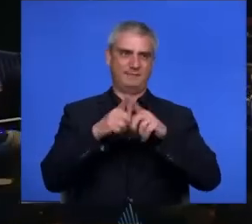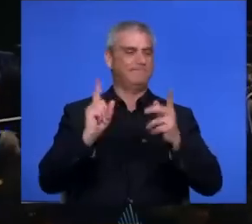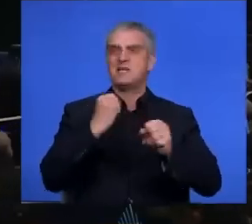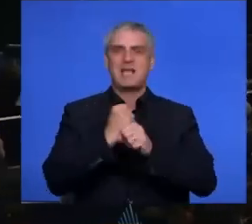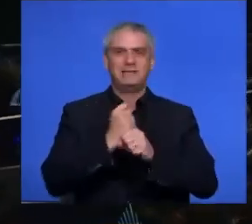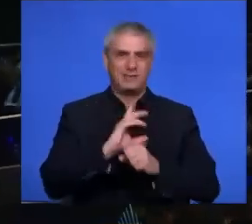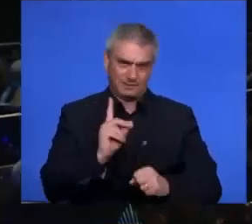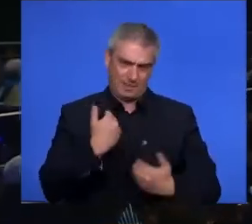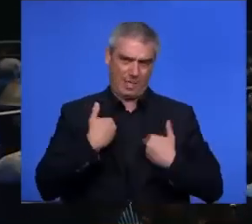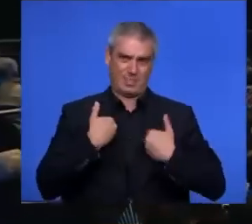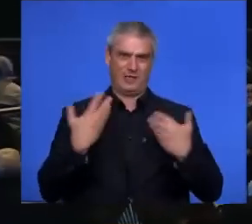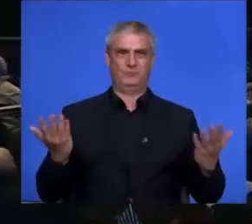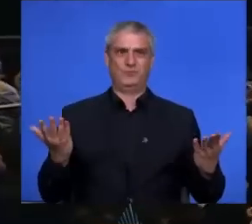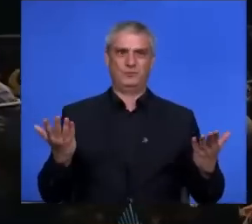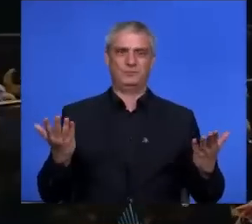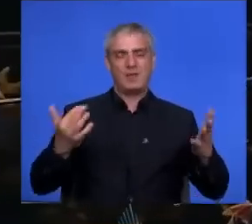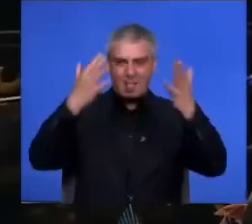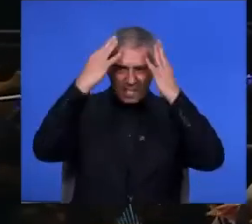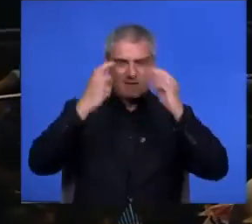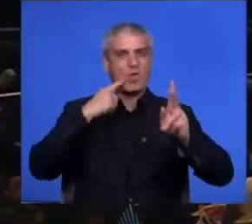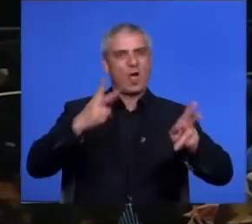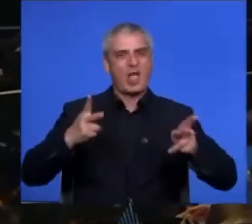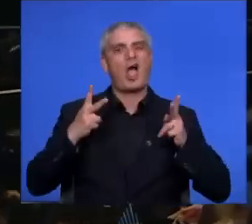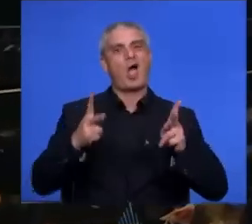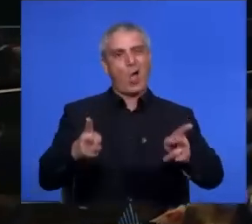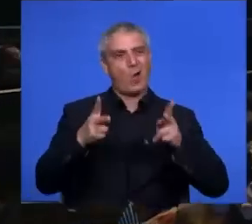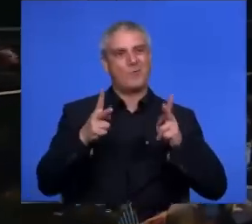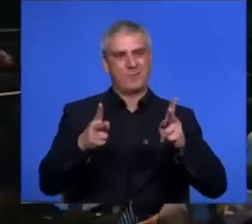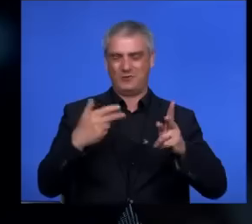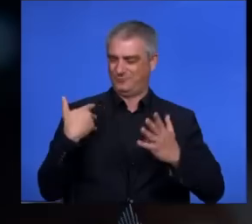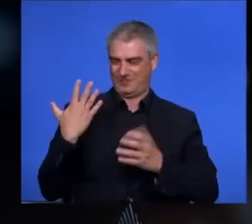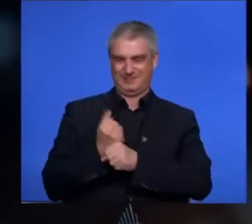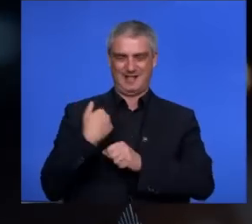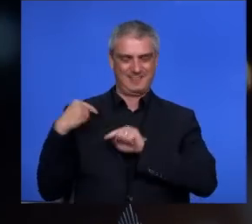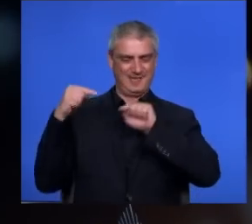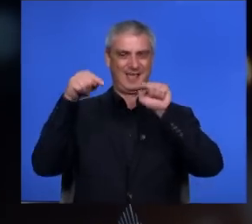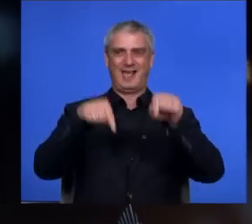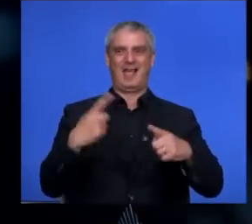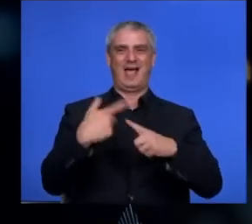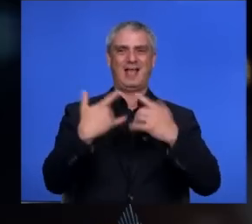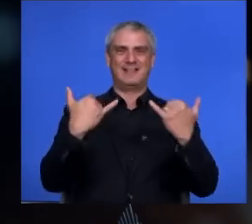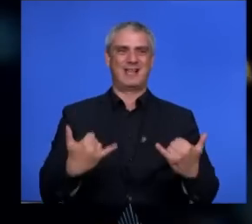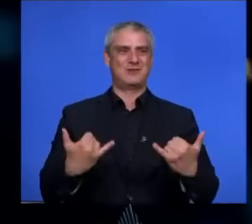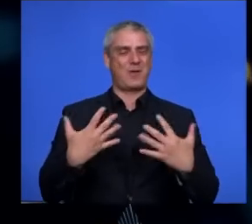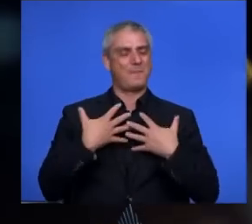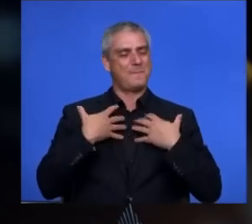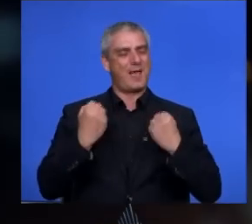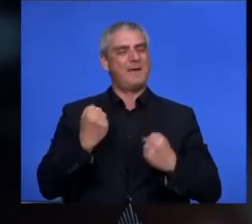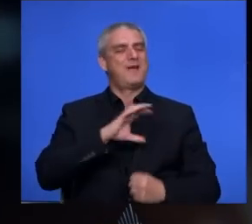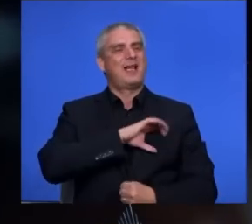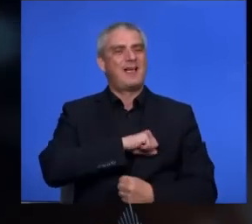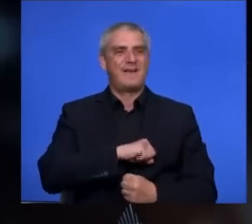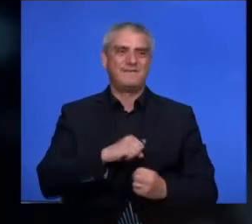אם לא אנחנו? לכבוד ההומור שהביאני עד הלום, שמרפא כאב